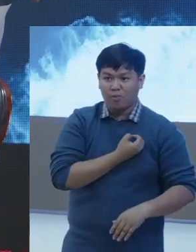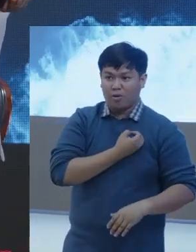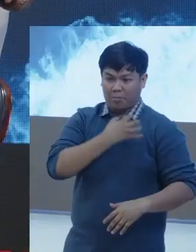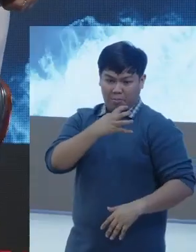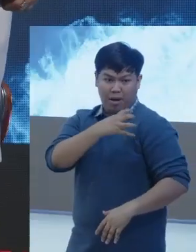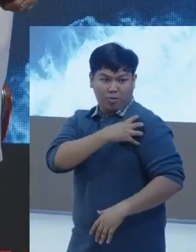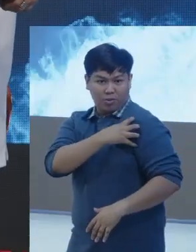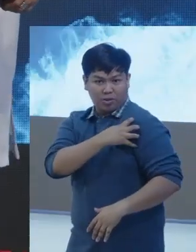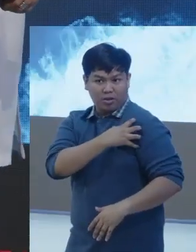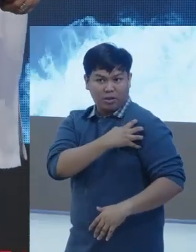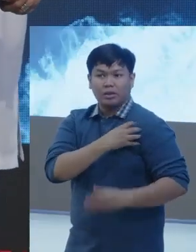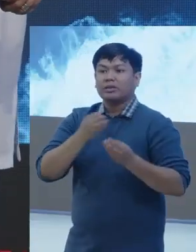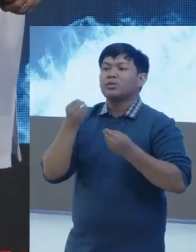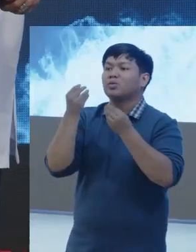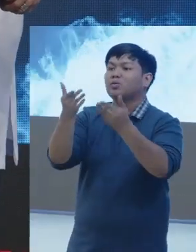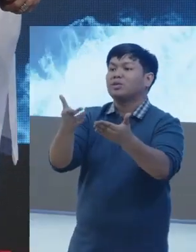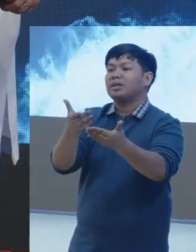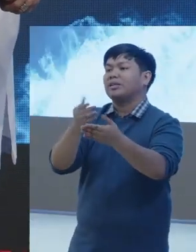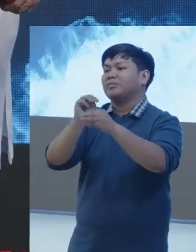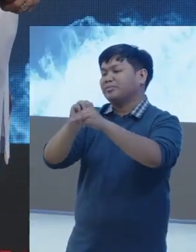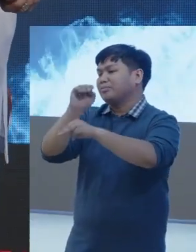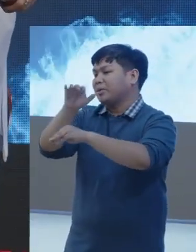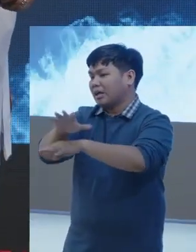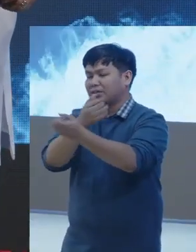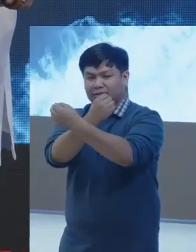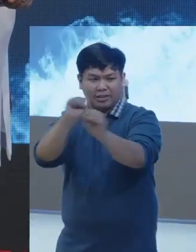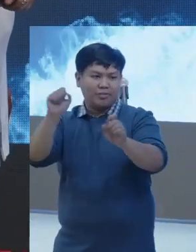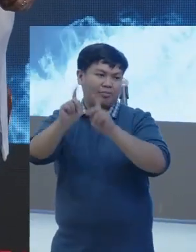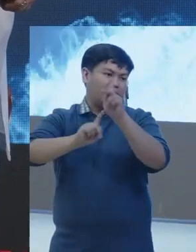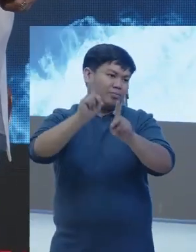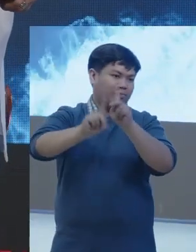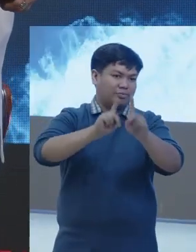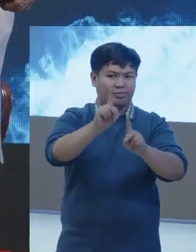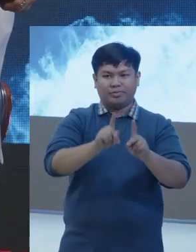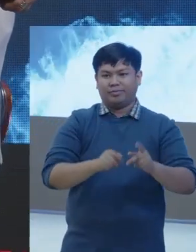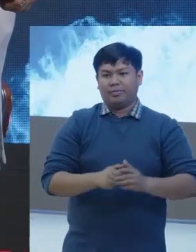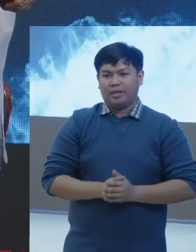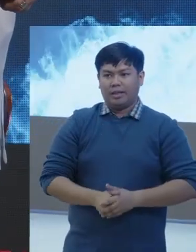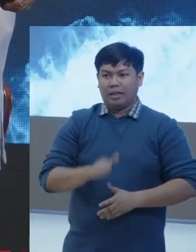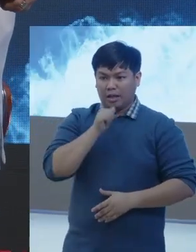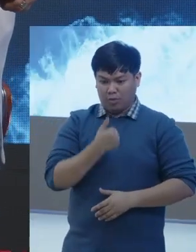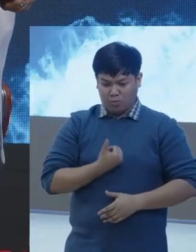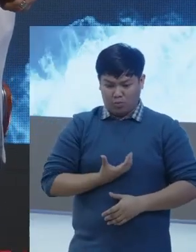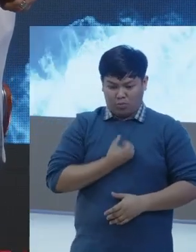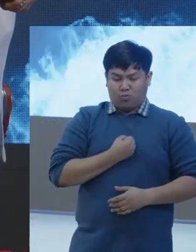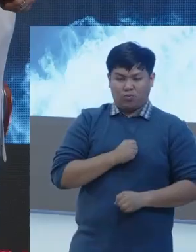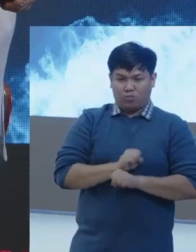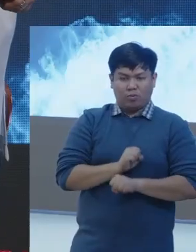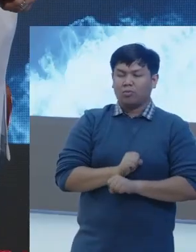ng milagro sa buhay ng bawat isa sa atin.